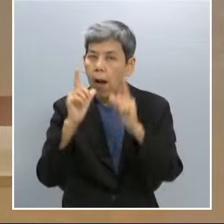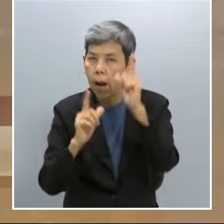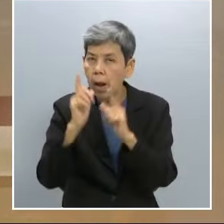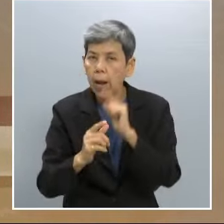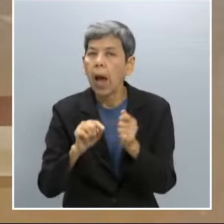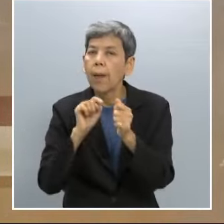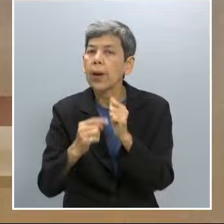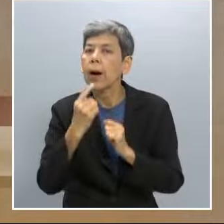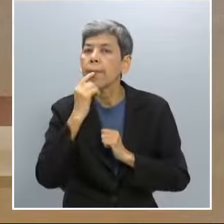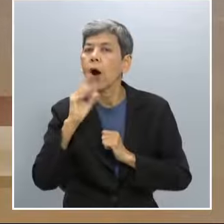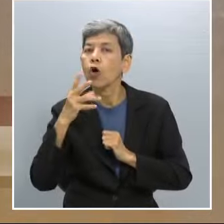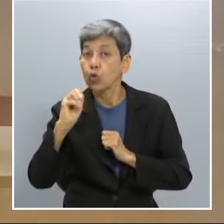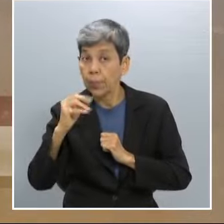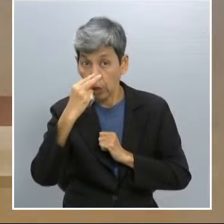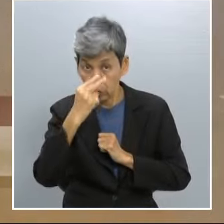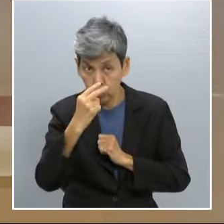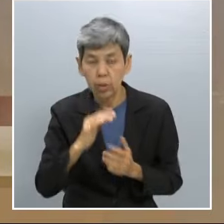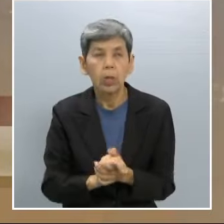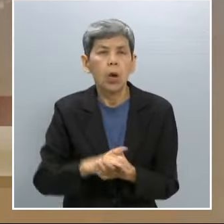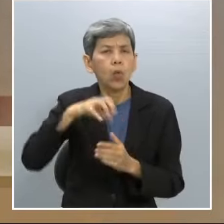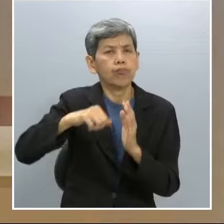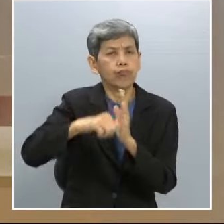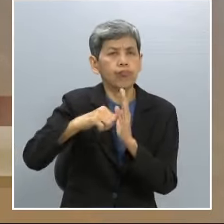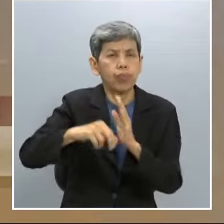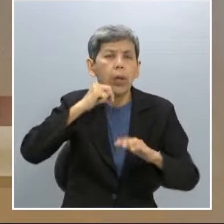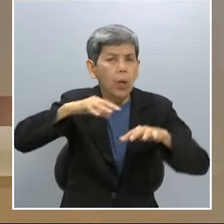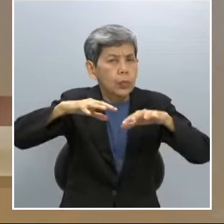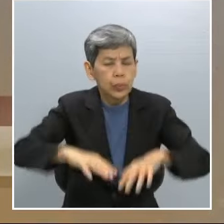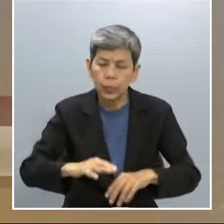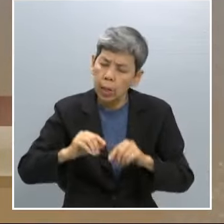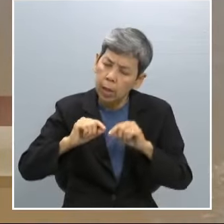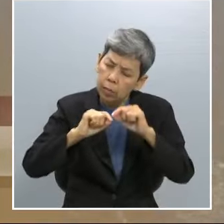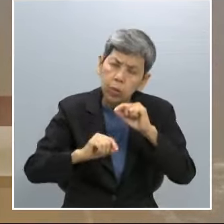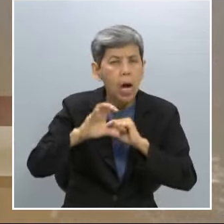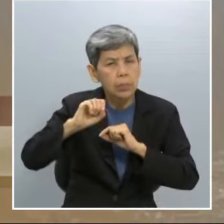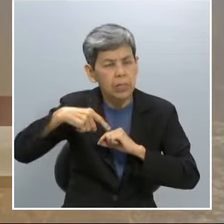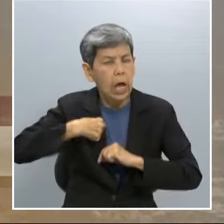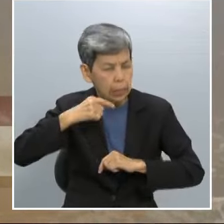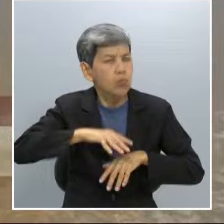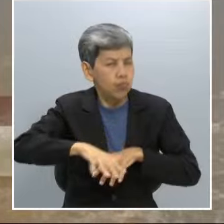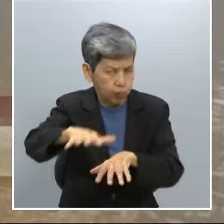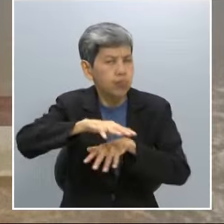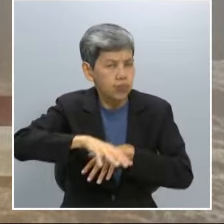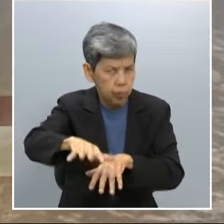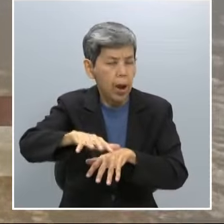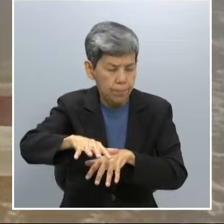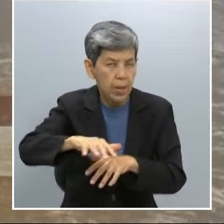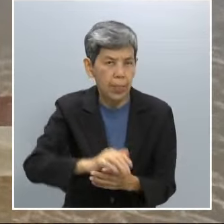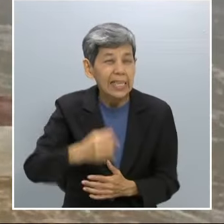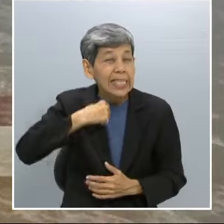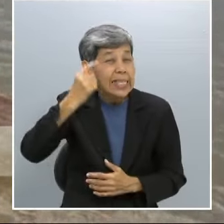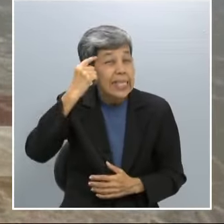ต่ถึงกระนั้นด่านศุลกากรท่าเรือปากชมลดน้ำลดไป50เซนแต่ก็ยังเชี่ยวอยู่คาดว่า